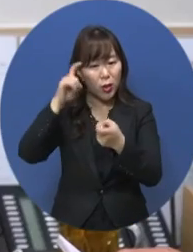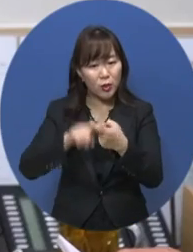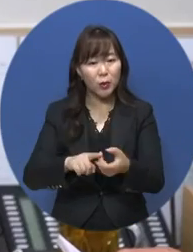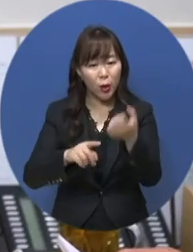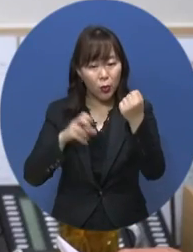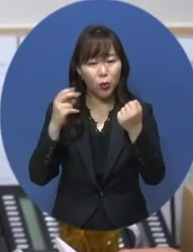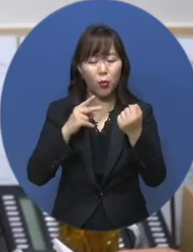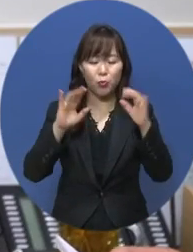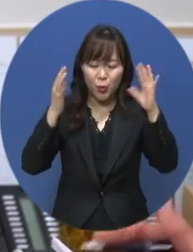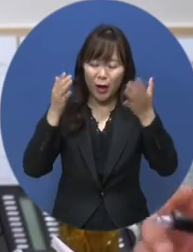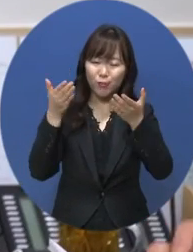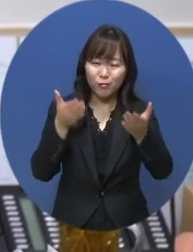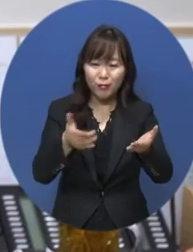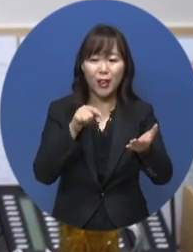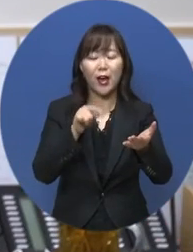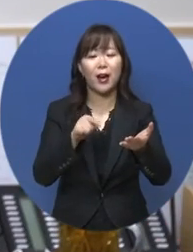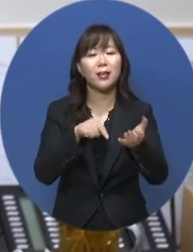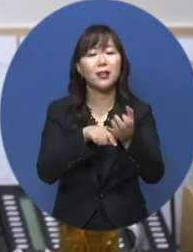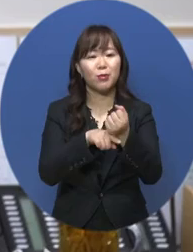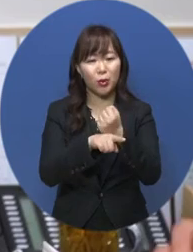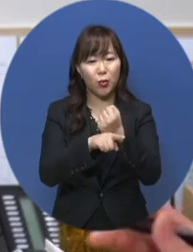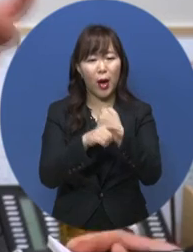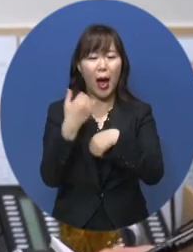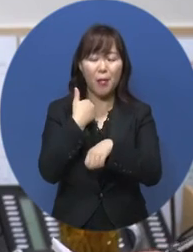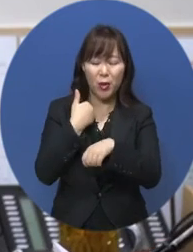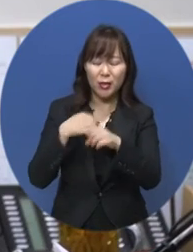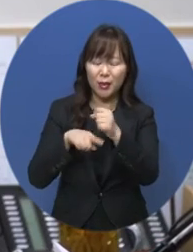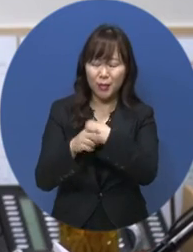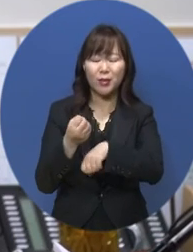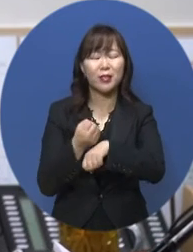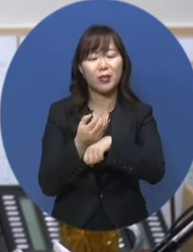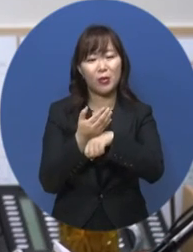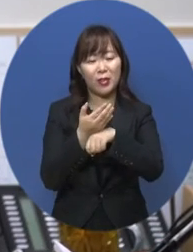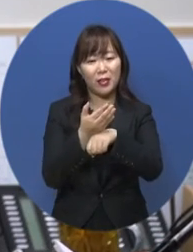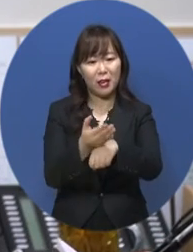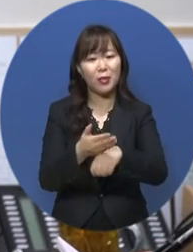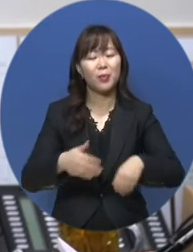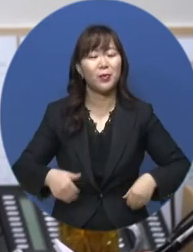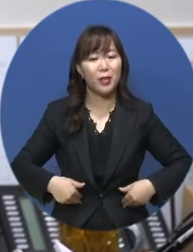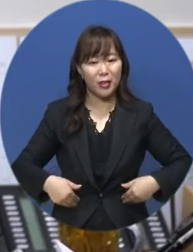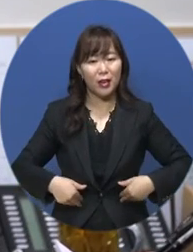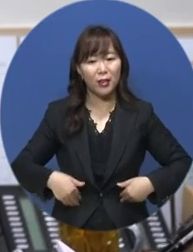또 응원하고 있다고 하는 보이지 않는 메시지를 좀 전달해야 되겠다.